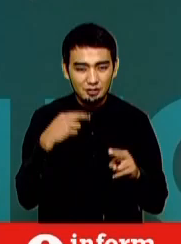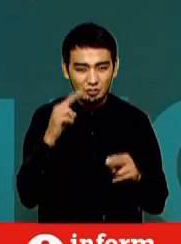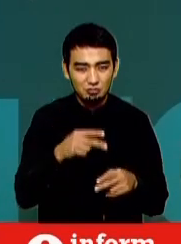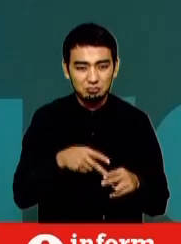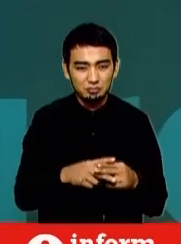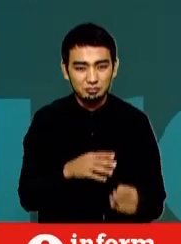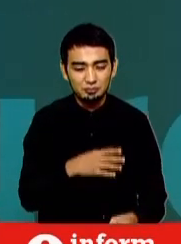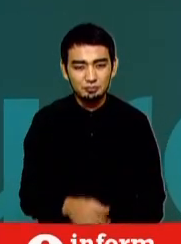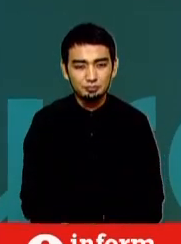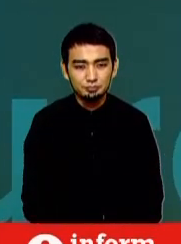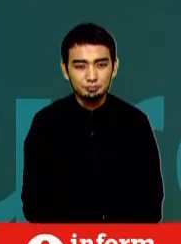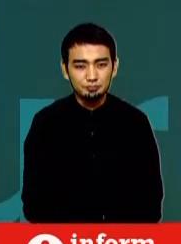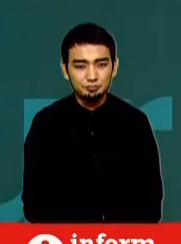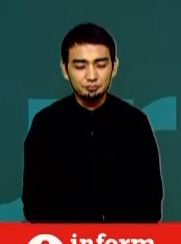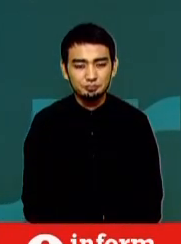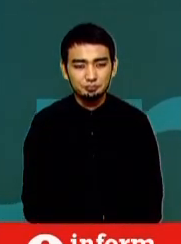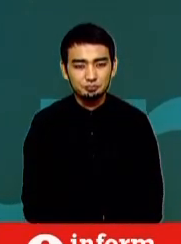үзіліпті.